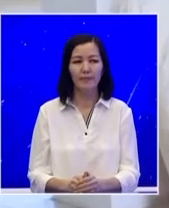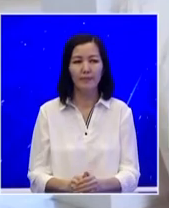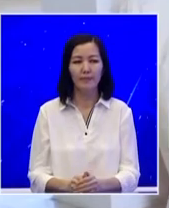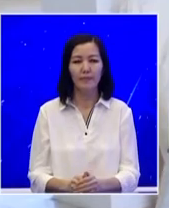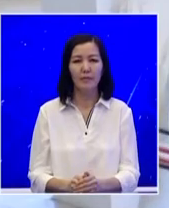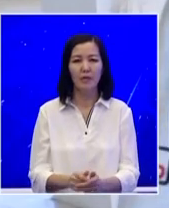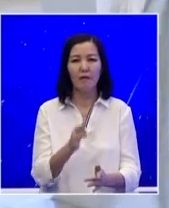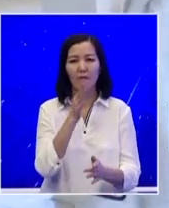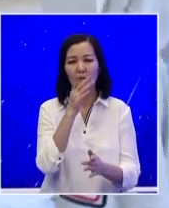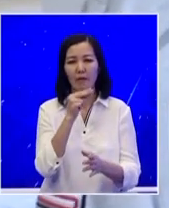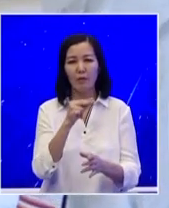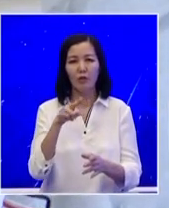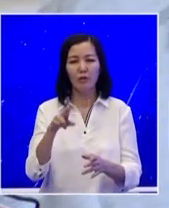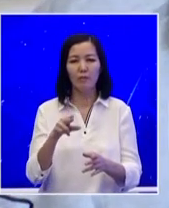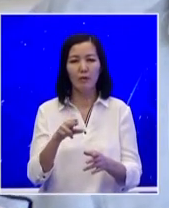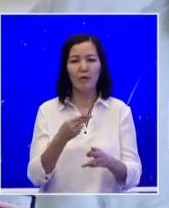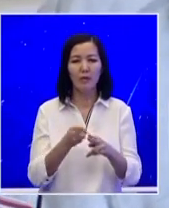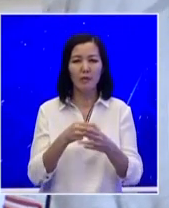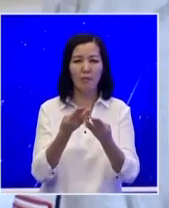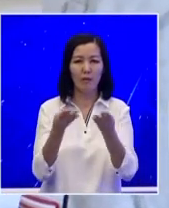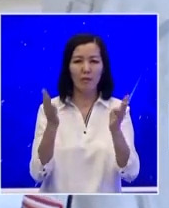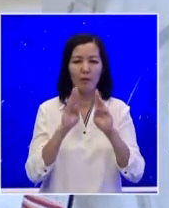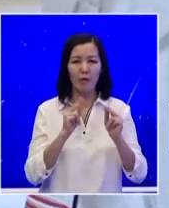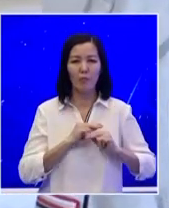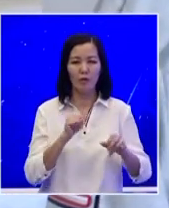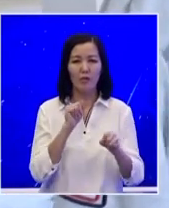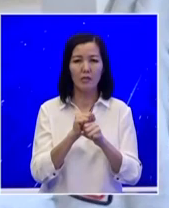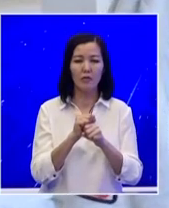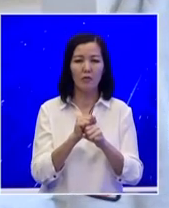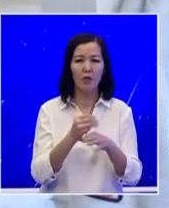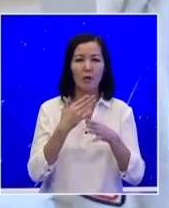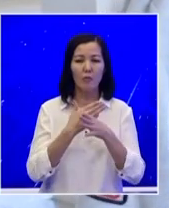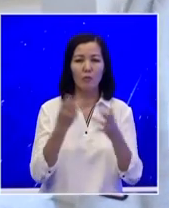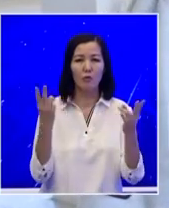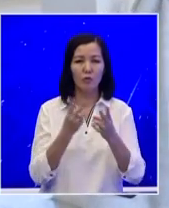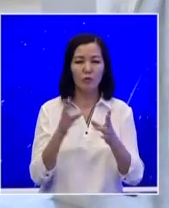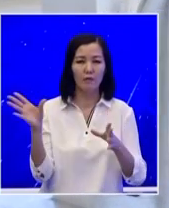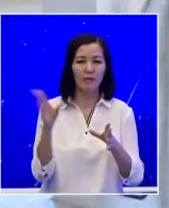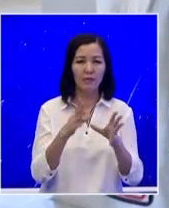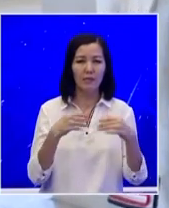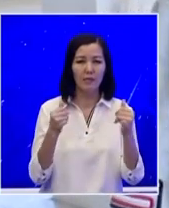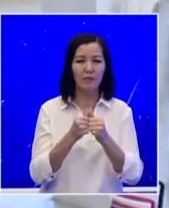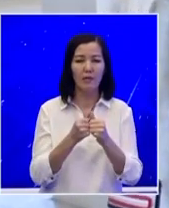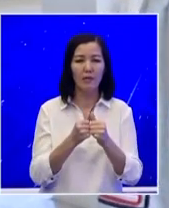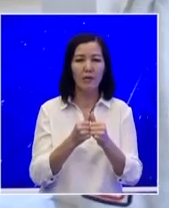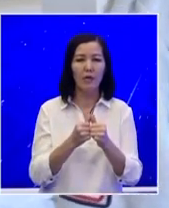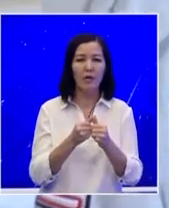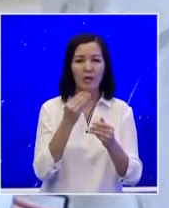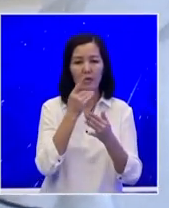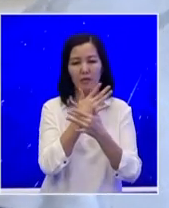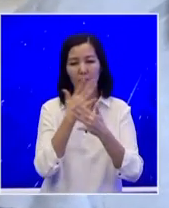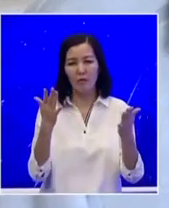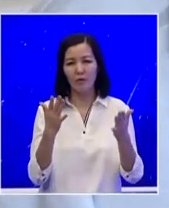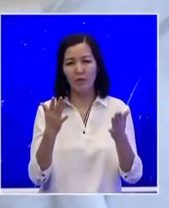В период ЧП, когда введен карантин и работы остановлены, народу нужна такая помощь. Семьи получили по мешку муки, сахара, риса,